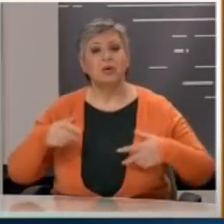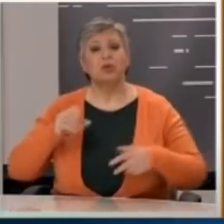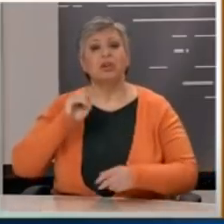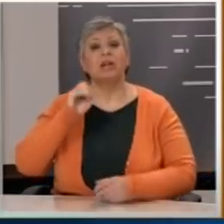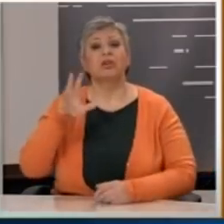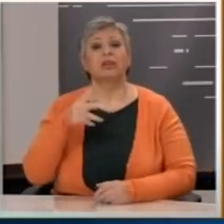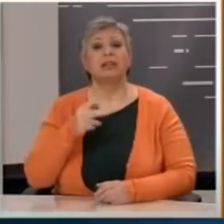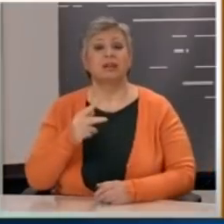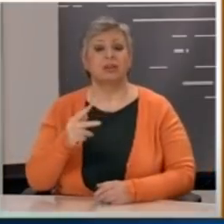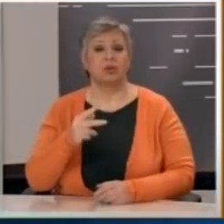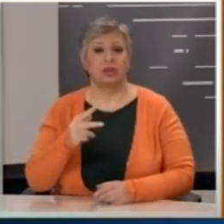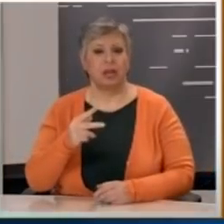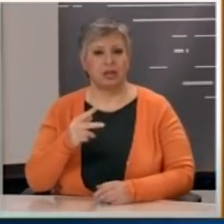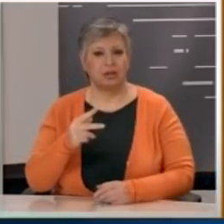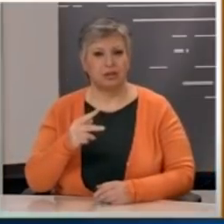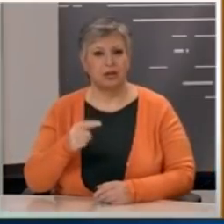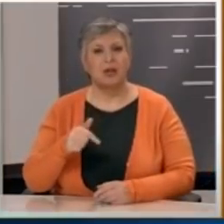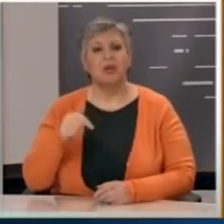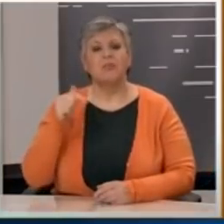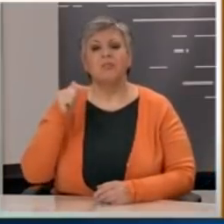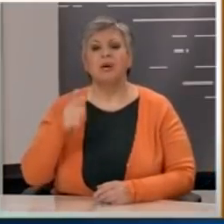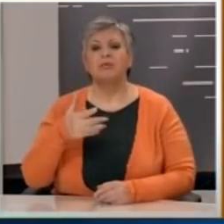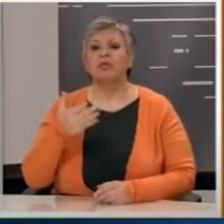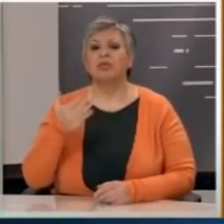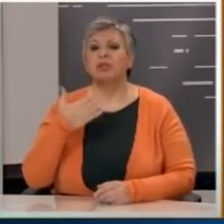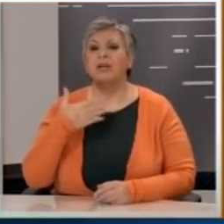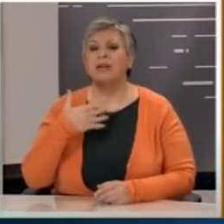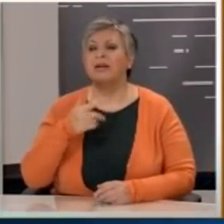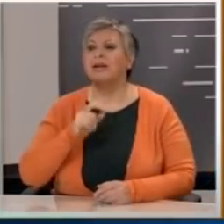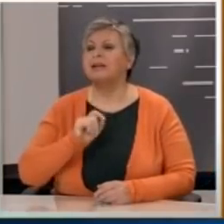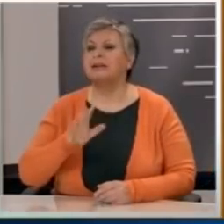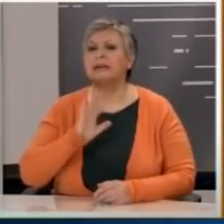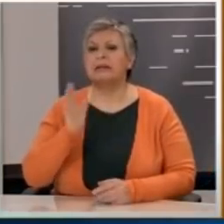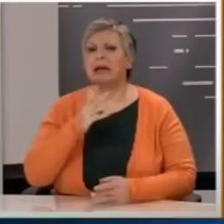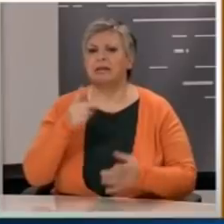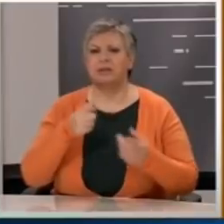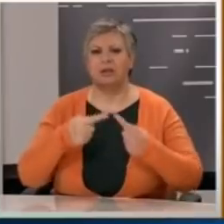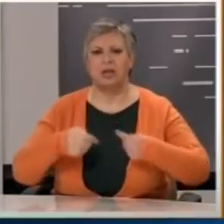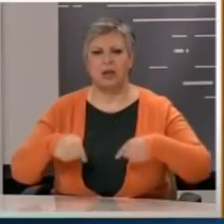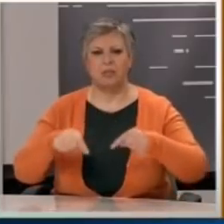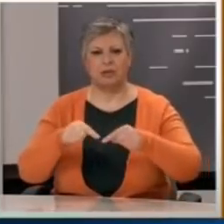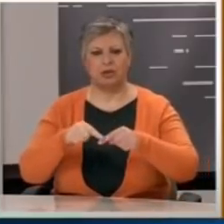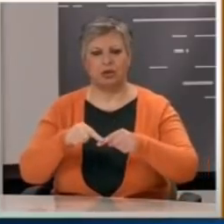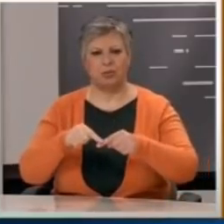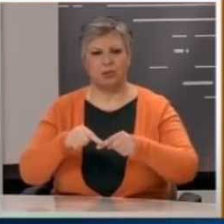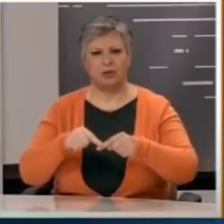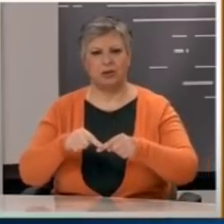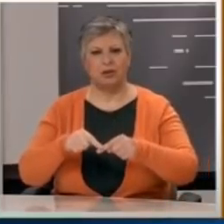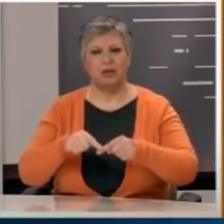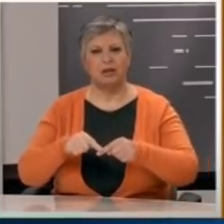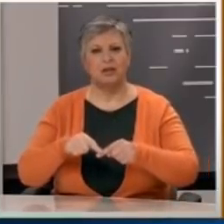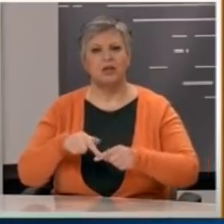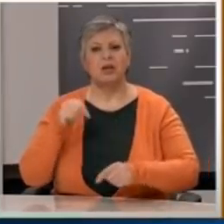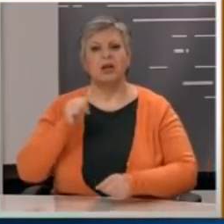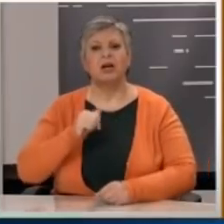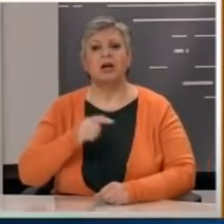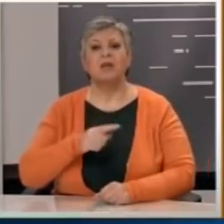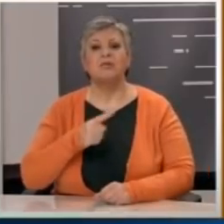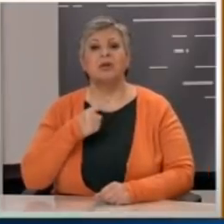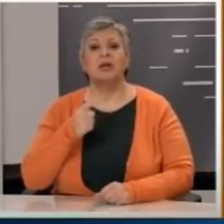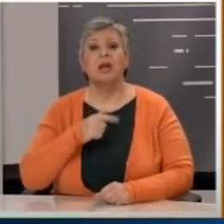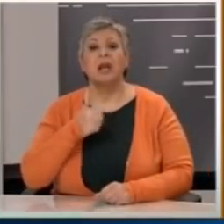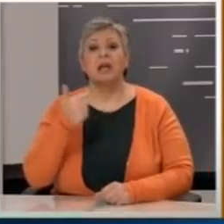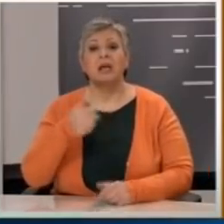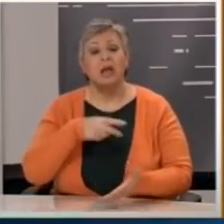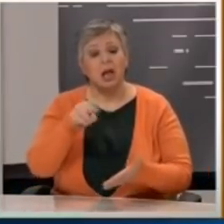ήθελε να στείλει κάτι να διαβάσουν οι βουλευτές σε μια επιτροπή, λέγεται μόνο να το διαβάσετε, λέει,